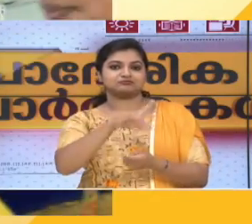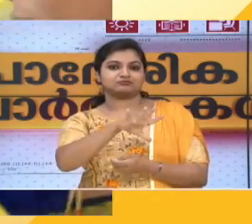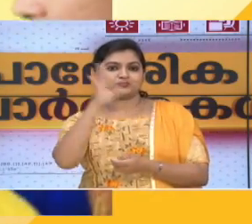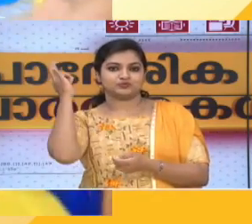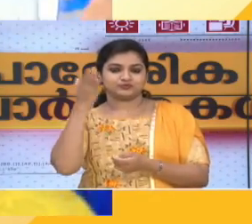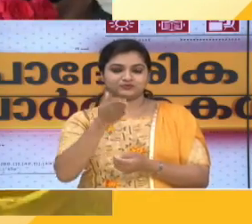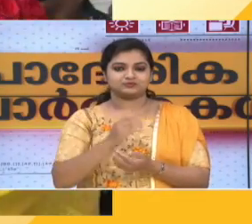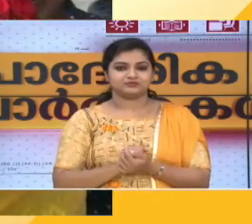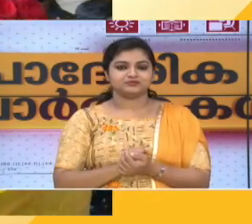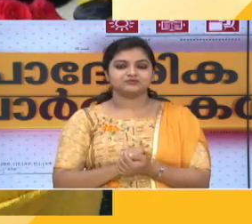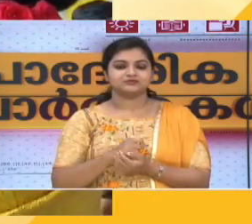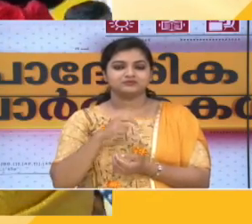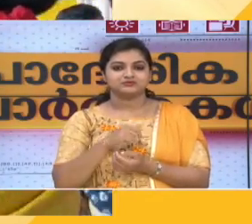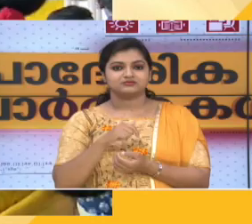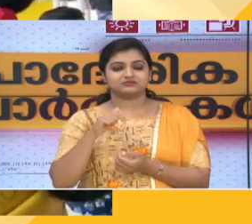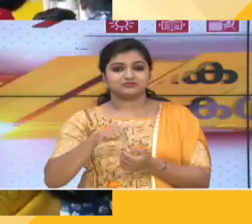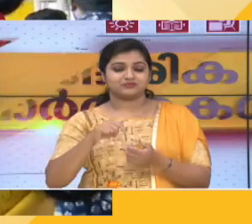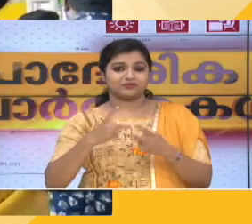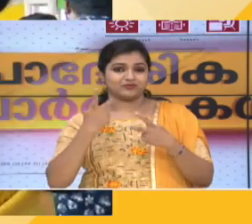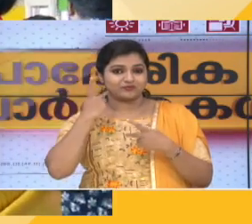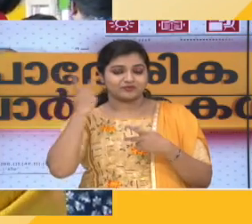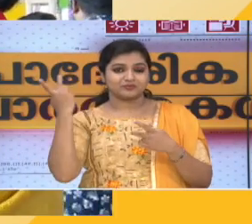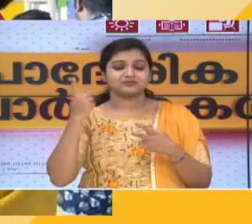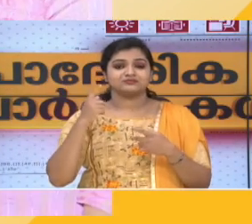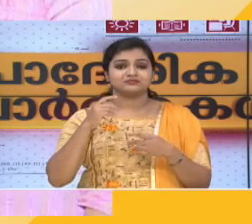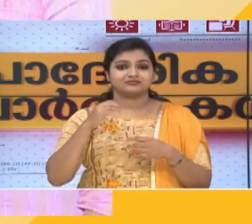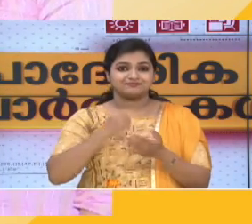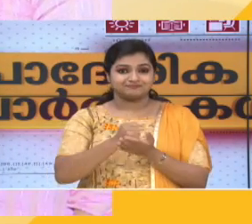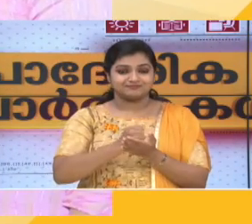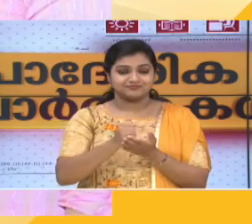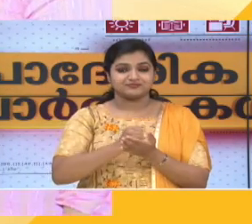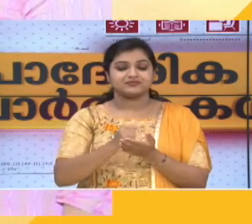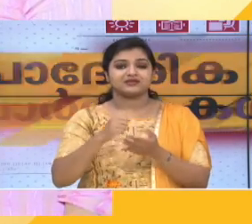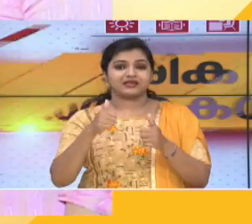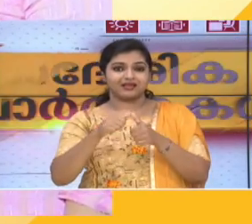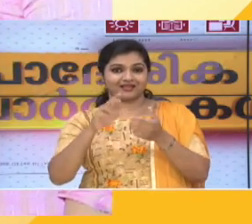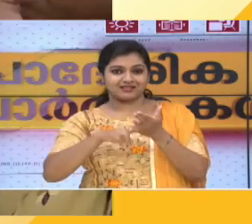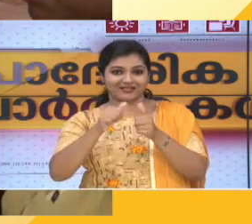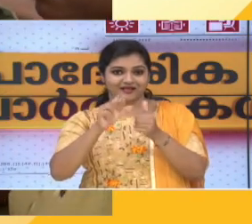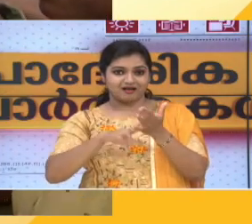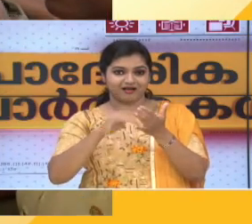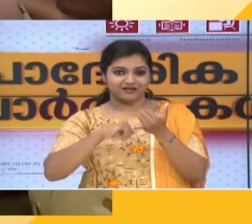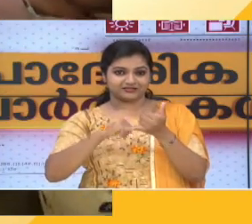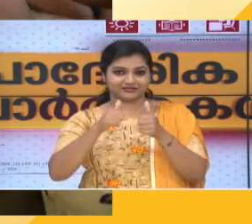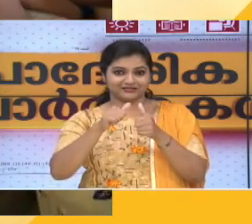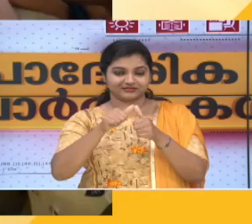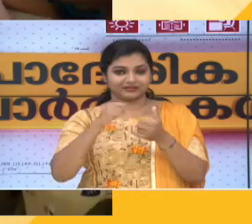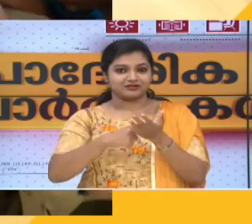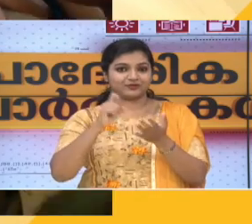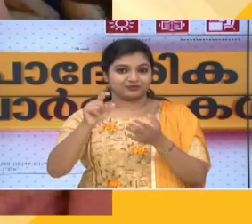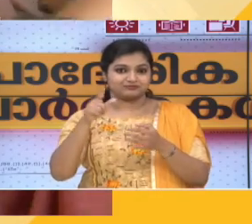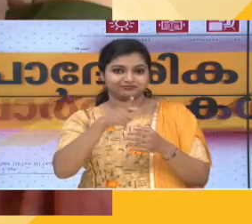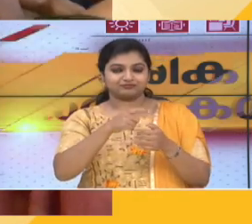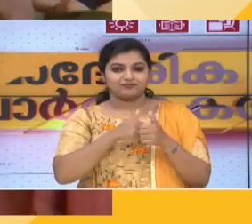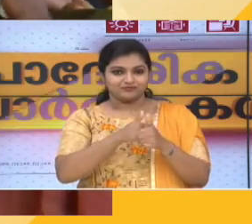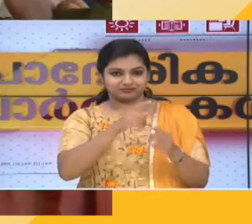ക്ഷണമെത്തുന്നത്. സംസ്ഥാനത്തെ പ്രമുഖ റോളർ സ്കേറ്റിംഗ് പരിശീലകനായ എ നാസറിന്റെ ശിഷ്യയായ ശ്രീലക്ഷ്മി 2008 മുതൽ ആരംഭിച്ച